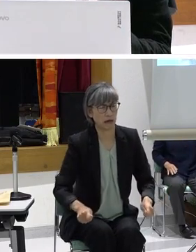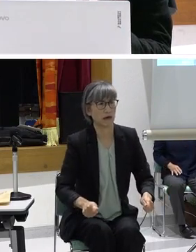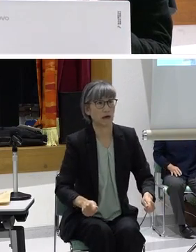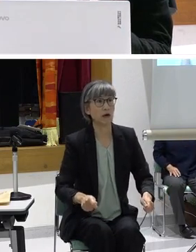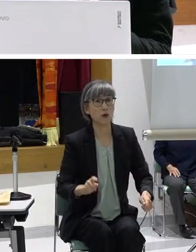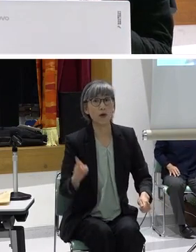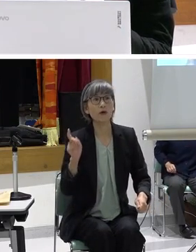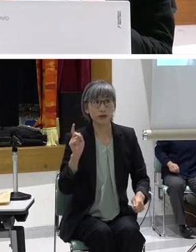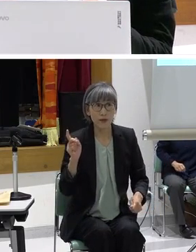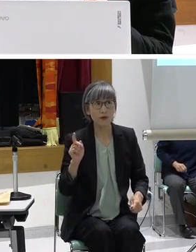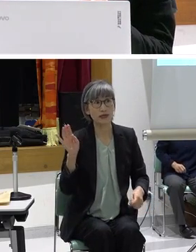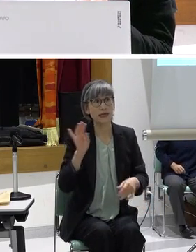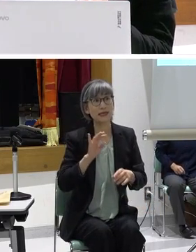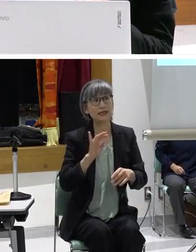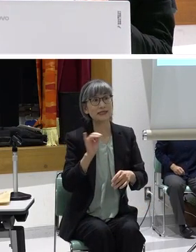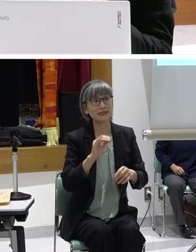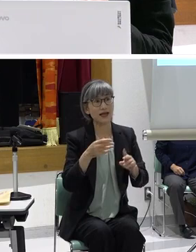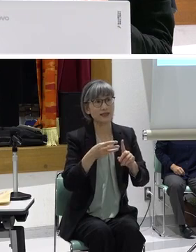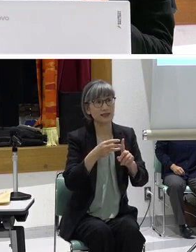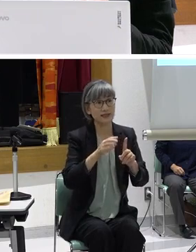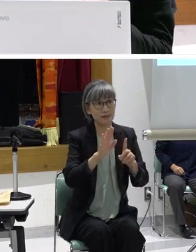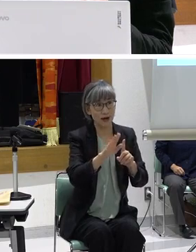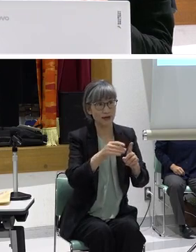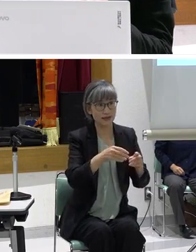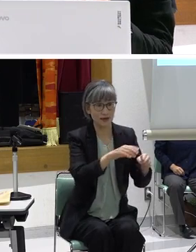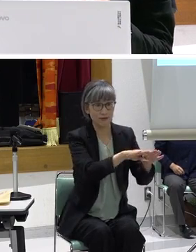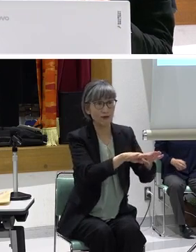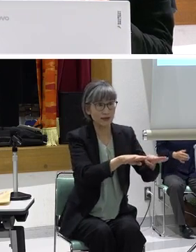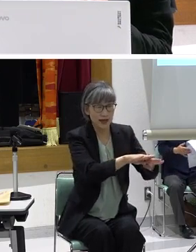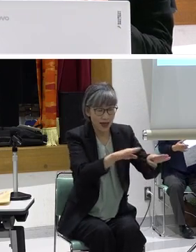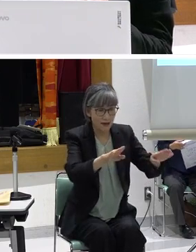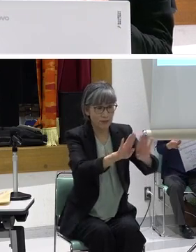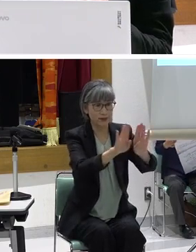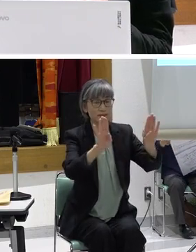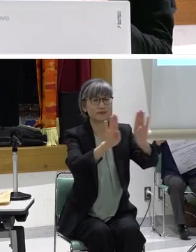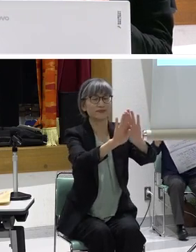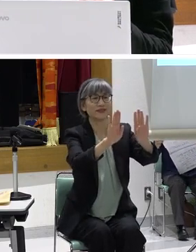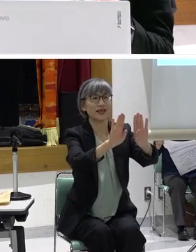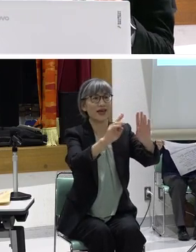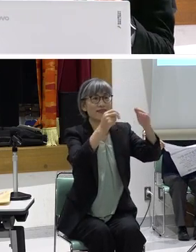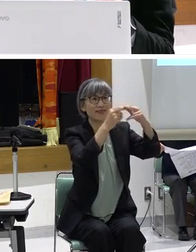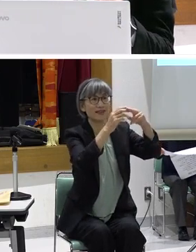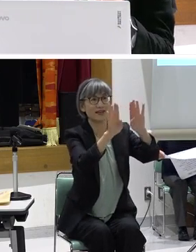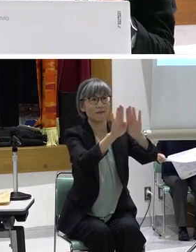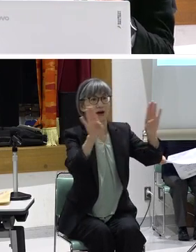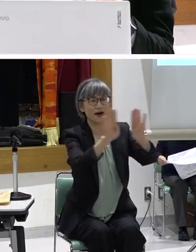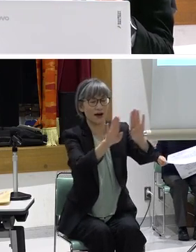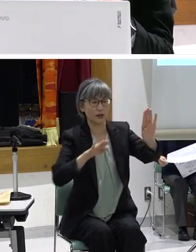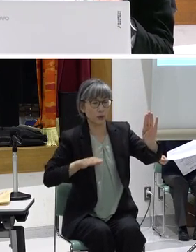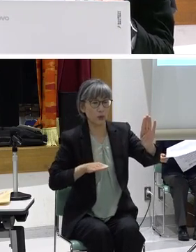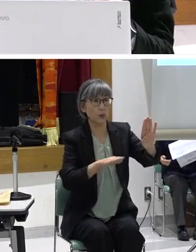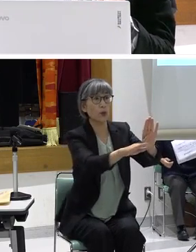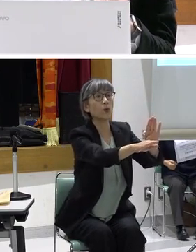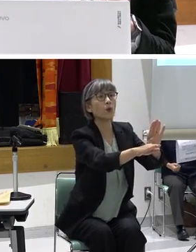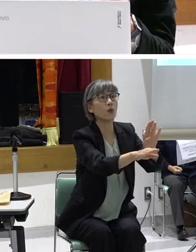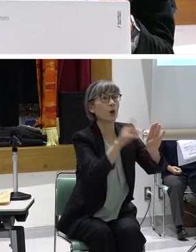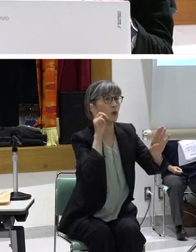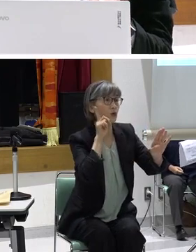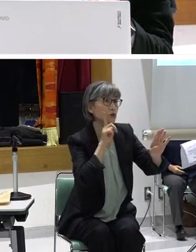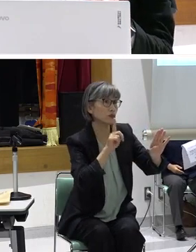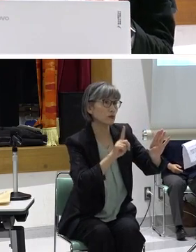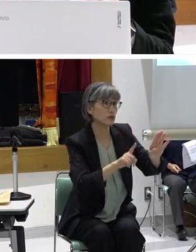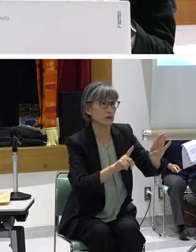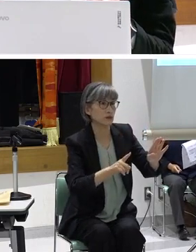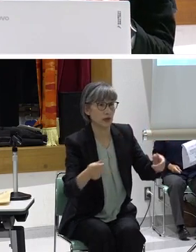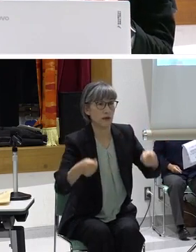で実際にちょっとこれ千日前線、私乗り降りしてる時の写真なんですけど、スロープ板も何もなくてスッとこう降